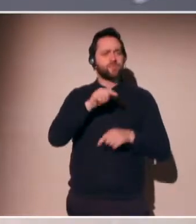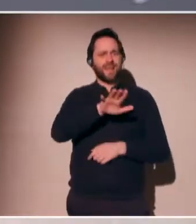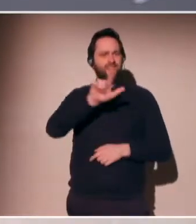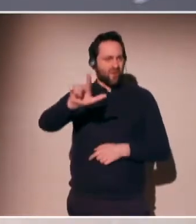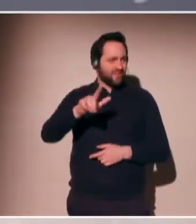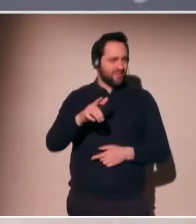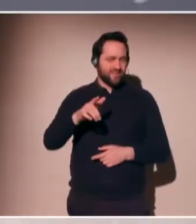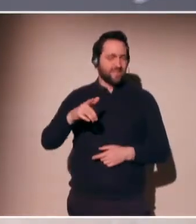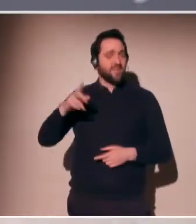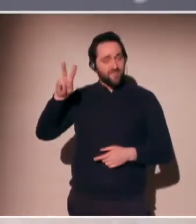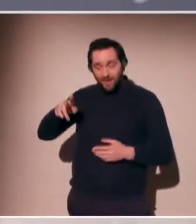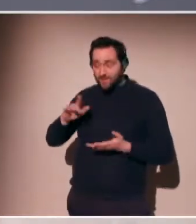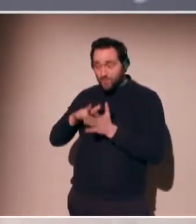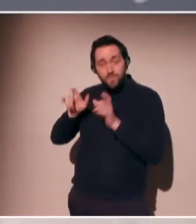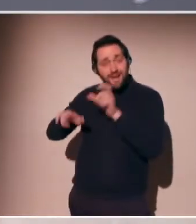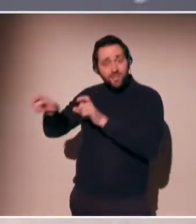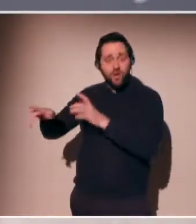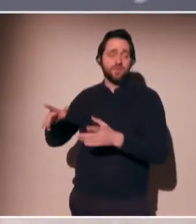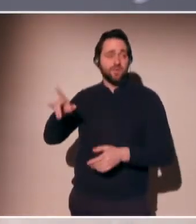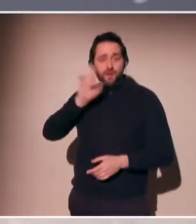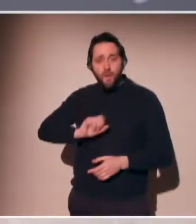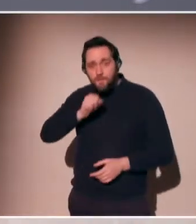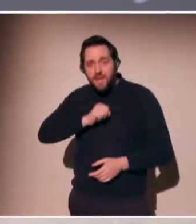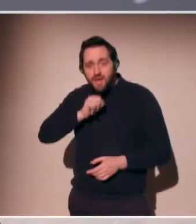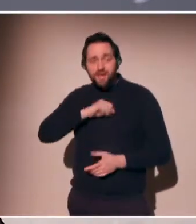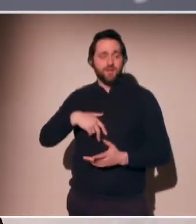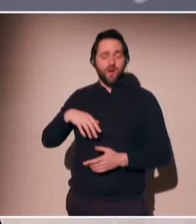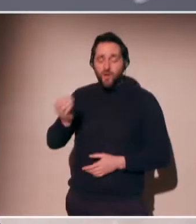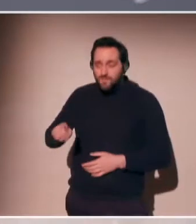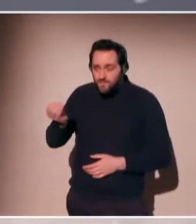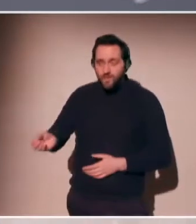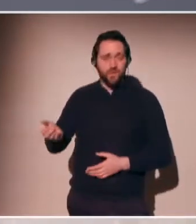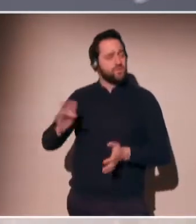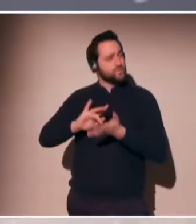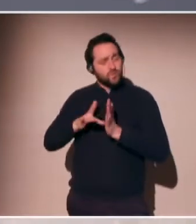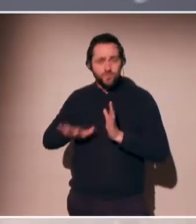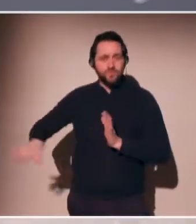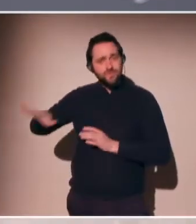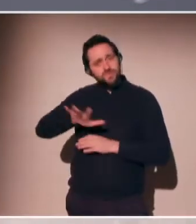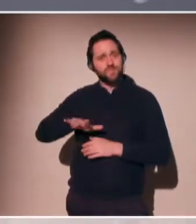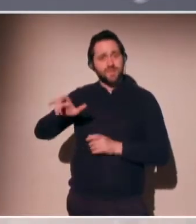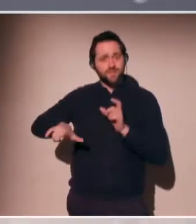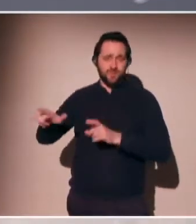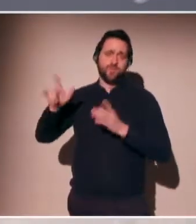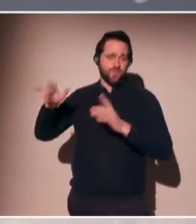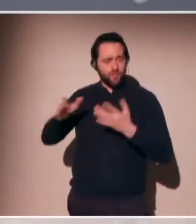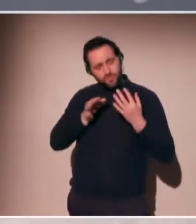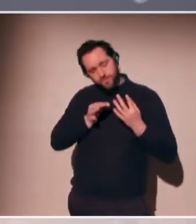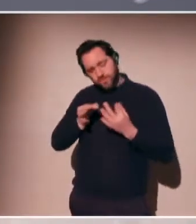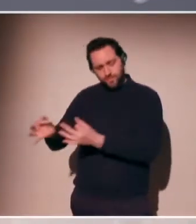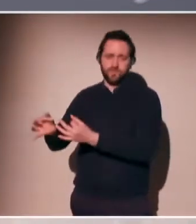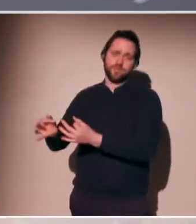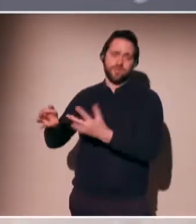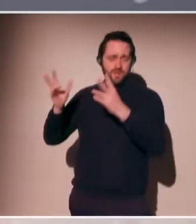grand-mère ou à son grand-père. Je crois que c'est vraiment important que les gens comprennent que l'intelligence artificielle, ce n'est pas un truc qui va s'imposer à